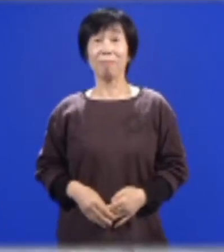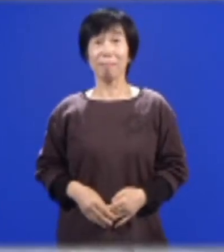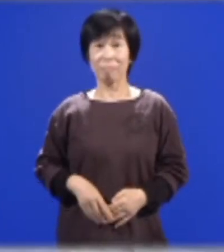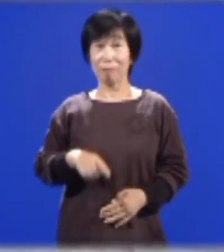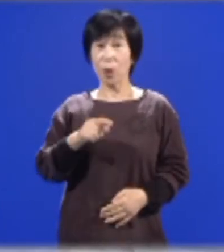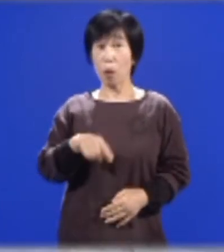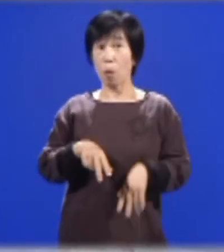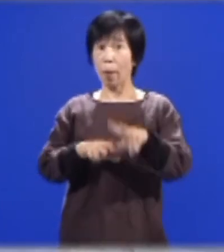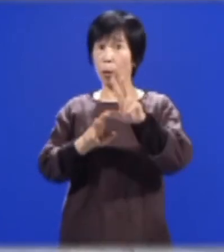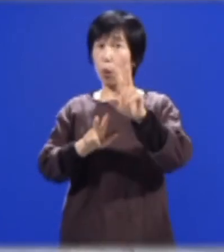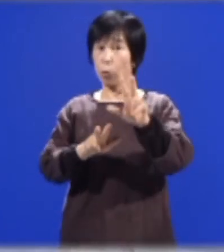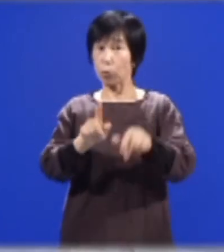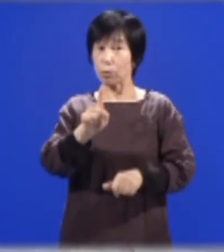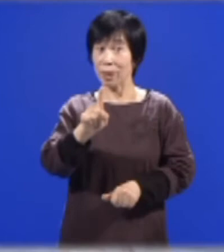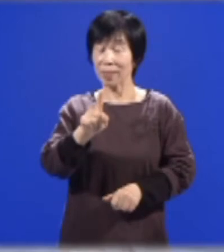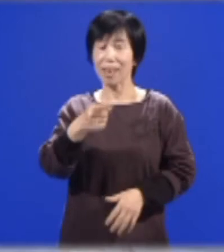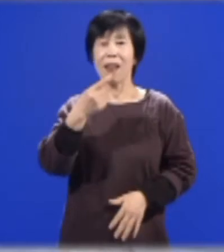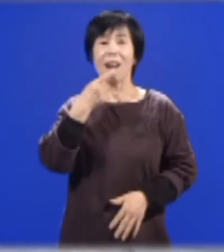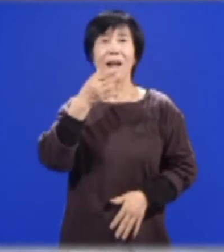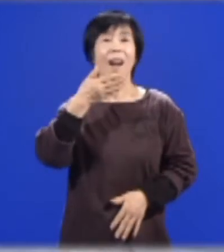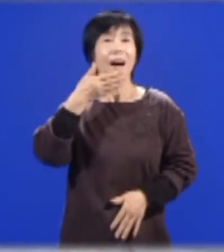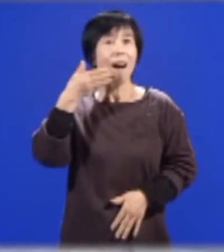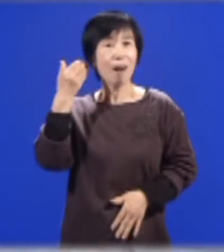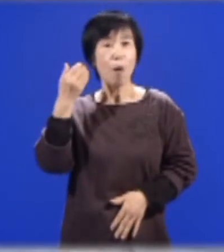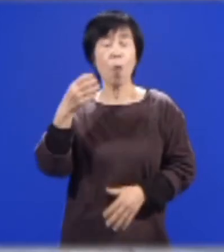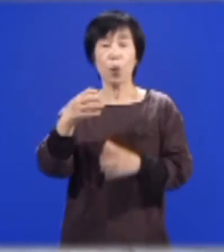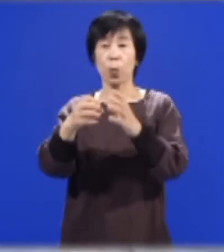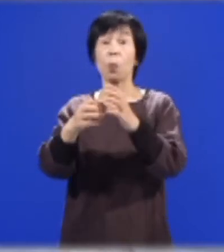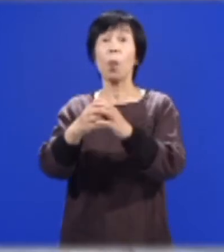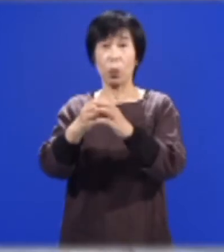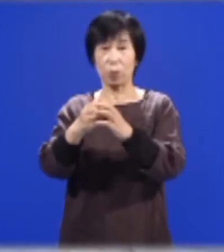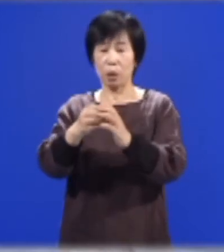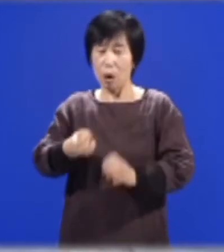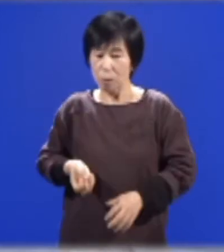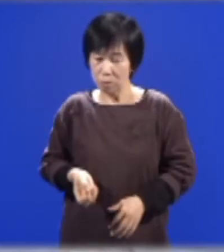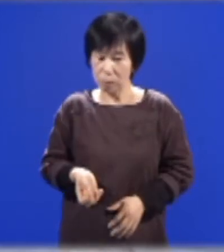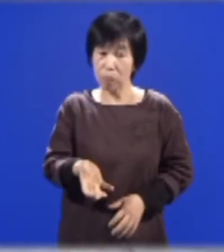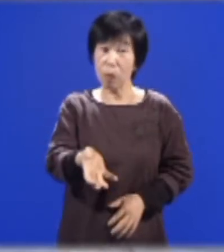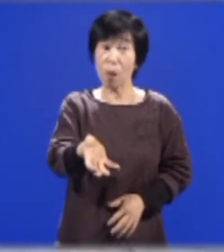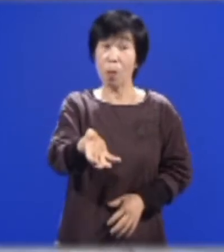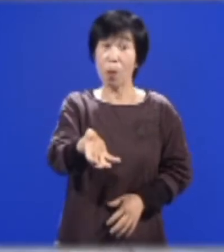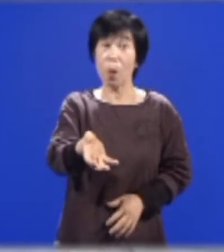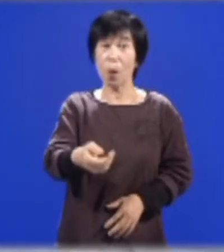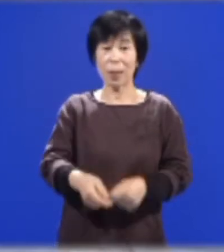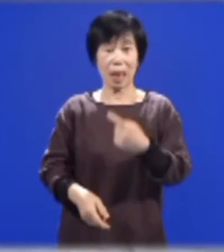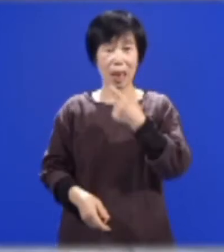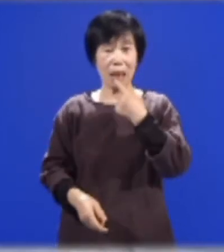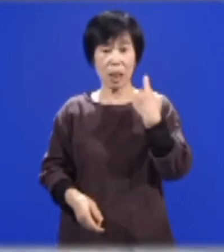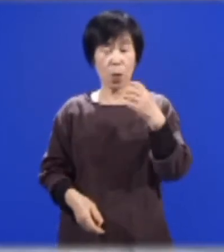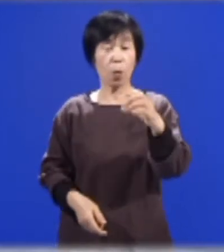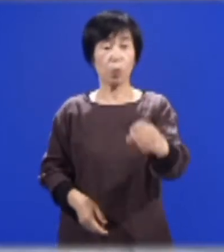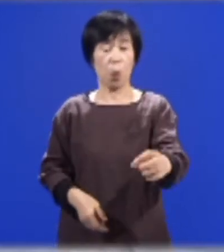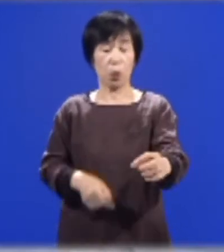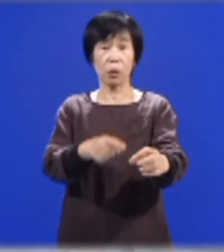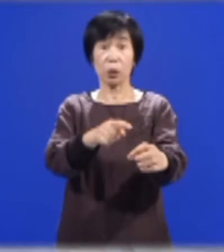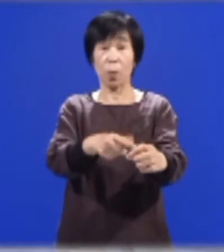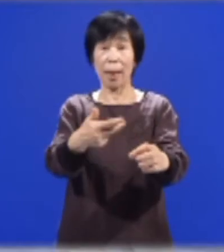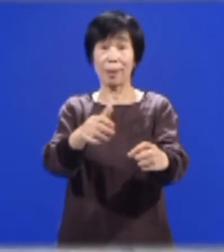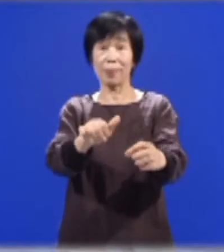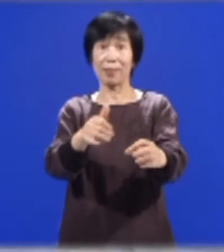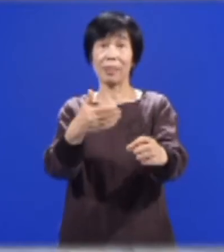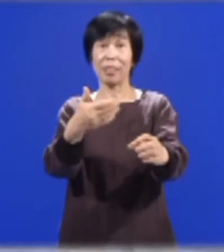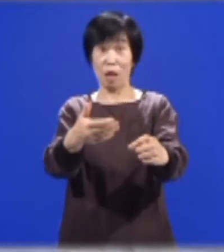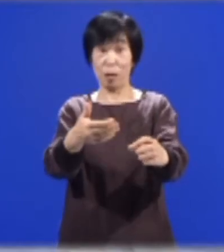ボッチャは赤青それぞれのボールを投げたり転がしたりしてジャックボールと呼ばれる白いボ